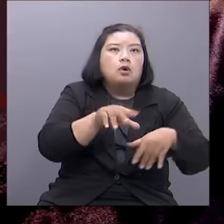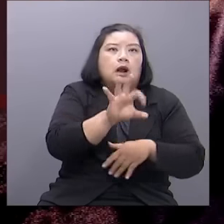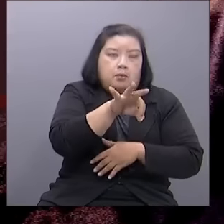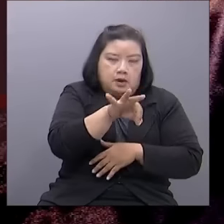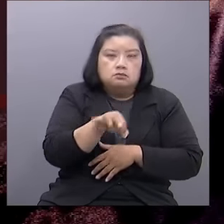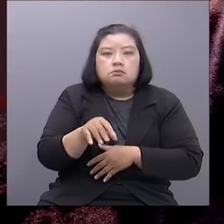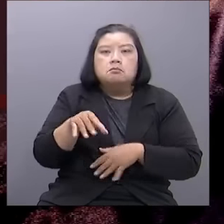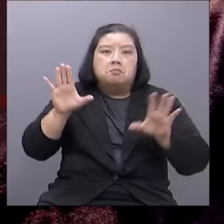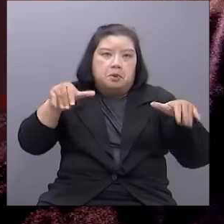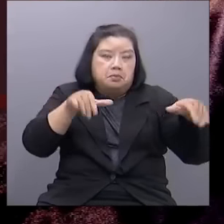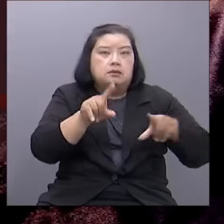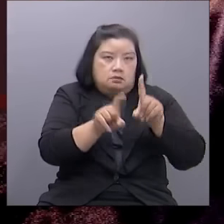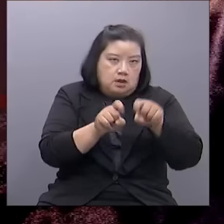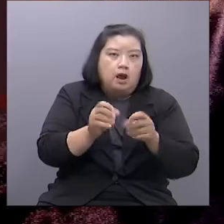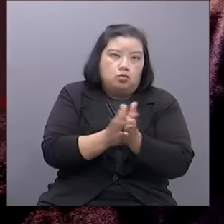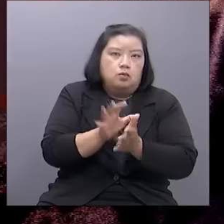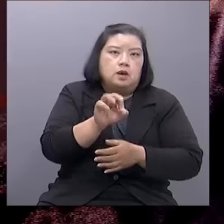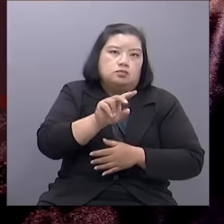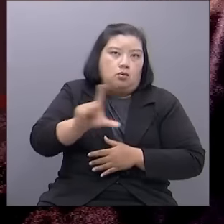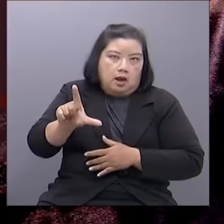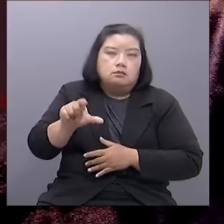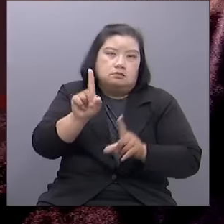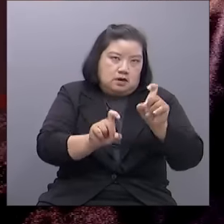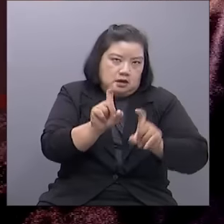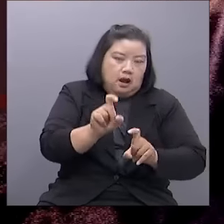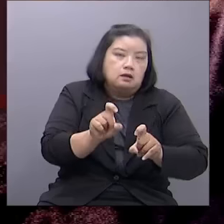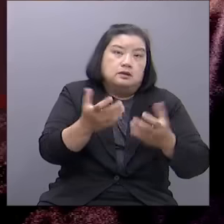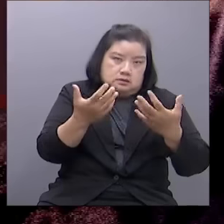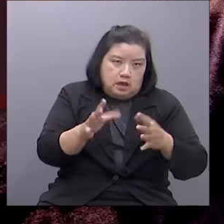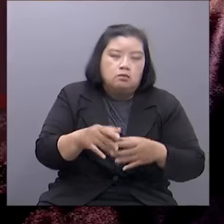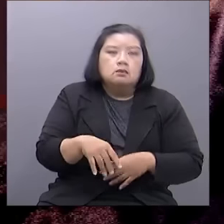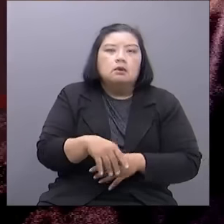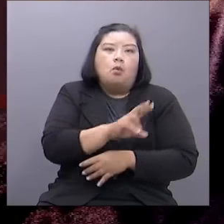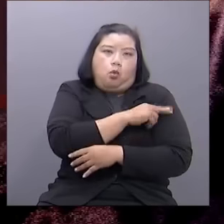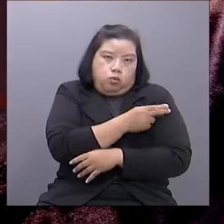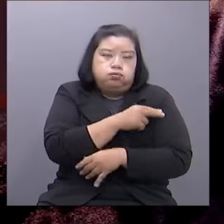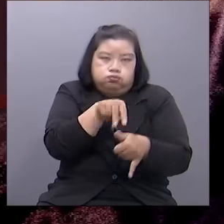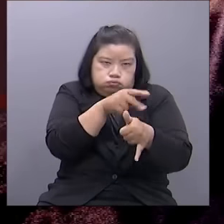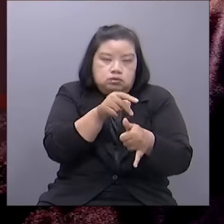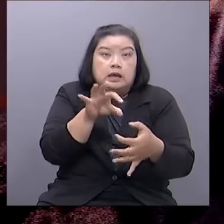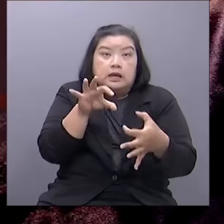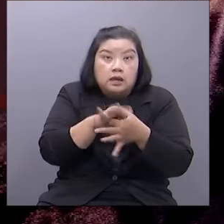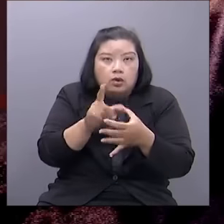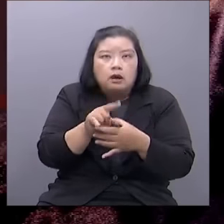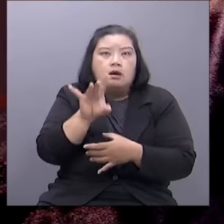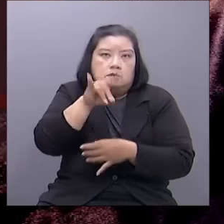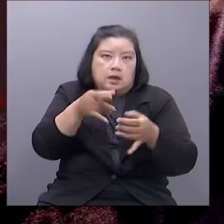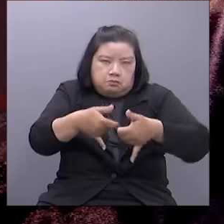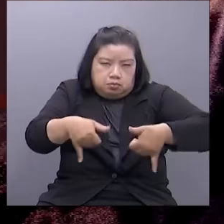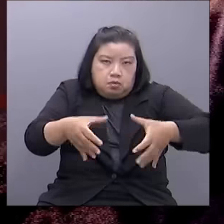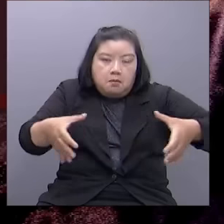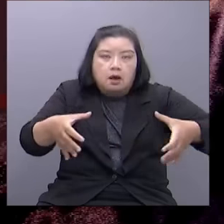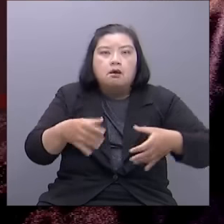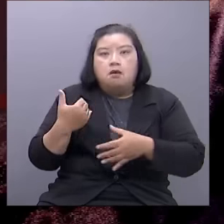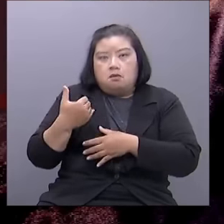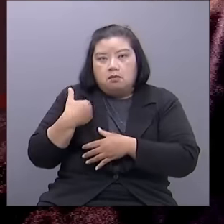ไปอีกมากกว่า92ล้านตัวนะคะขณะที่การแพร่ระบาดในภาคปศุสัตว์ปีนี้รุนแรงค่ะพบการระบาดในฟาร์มโค